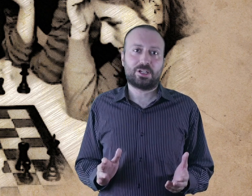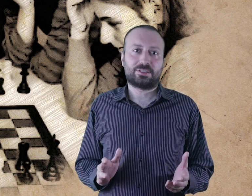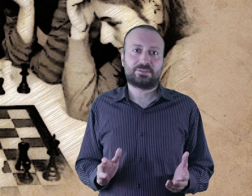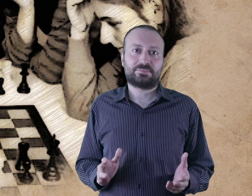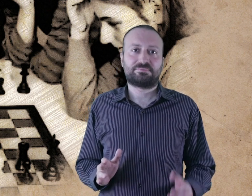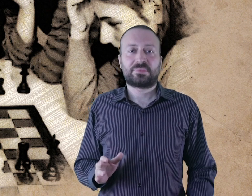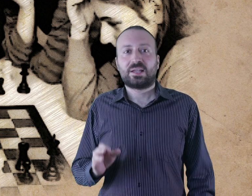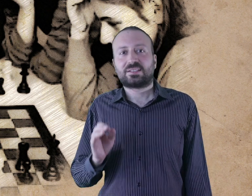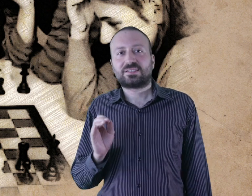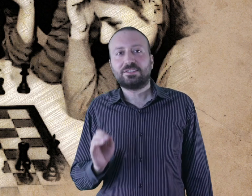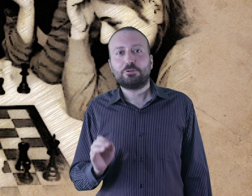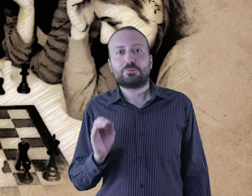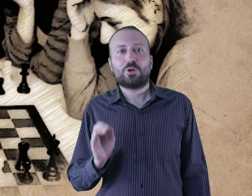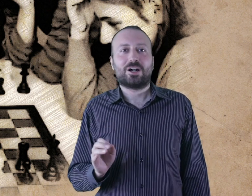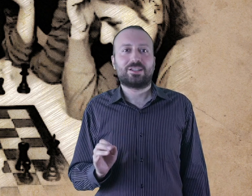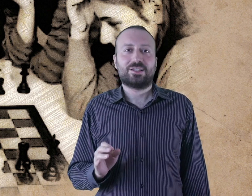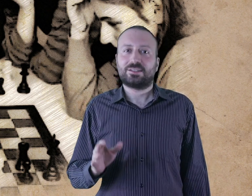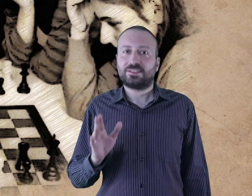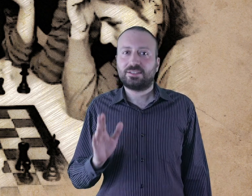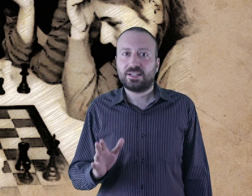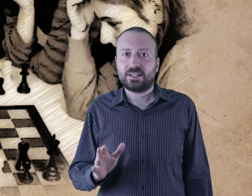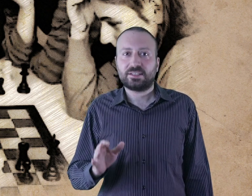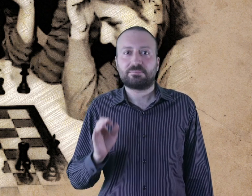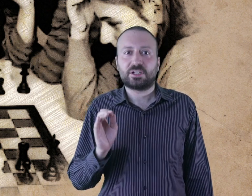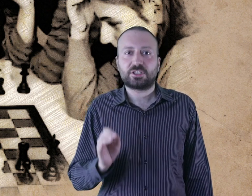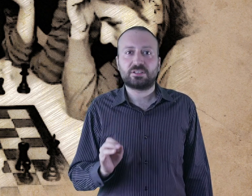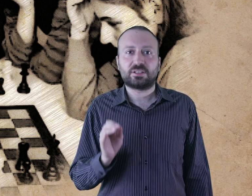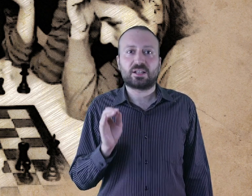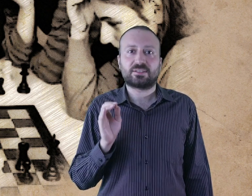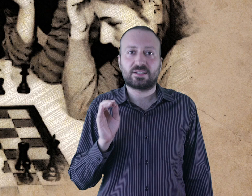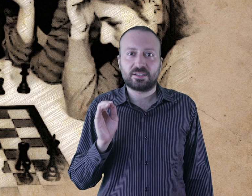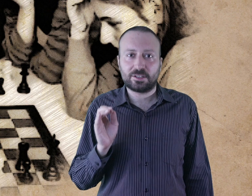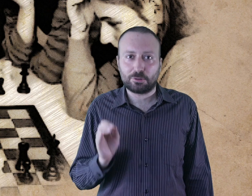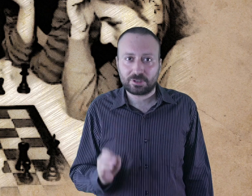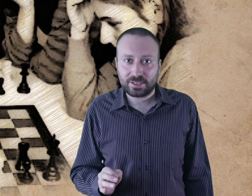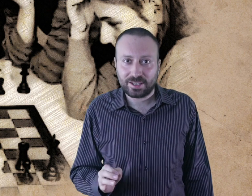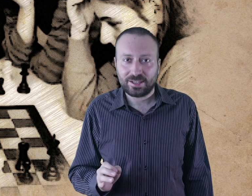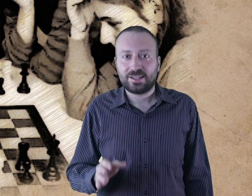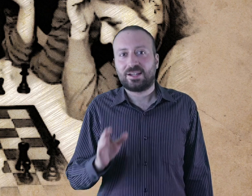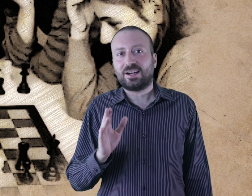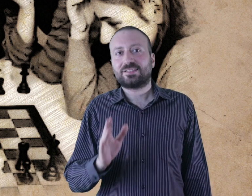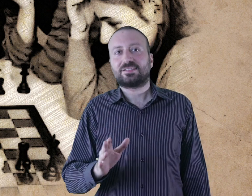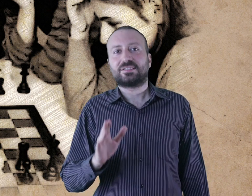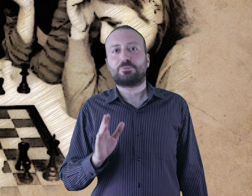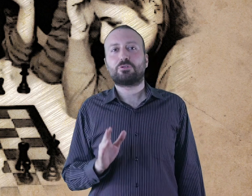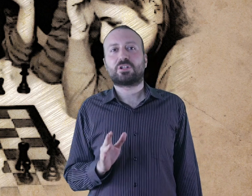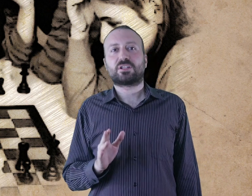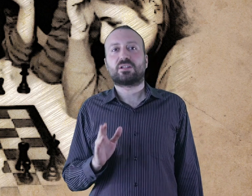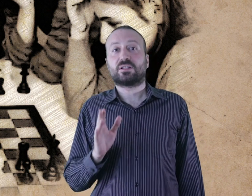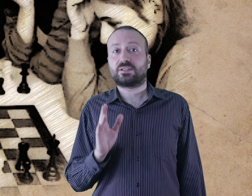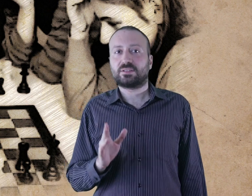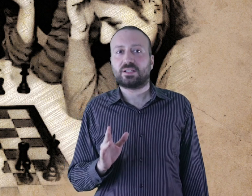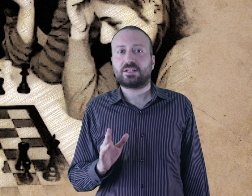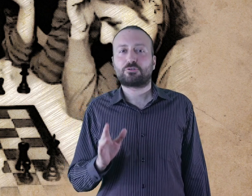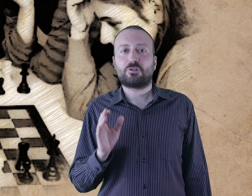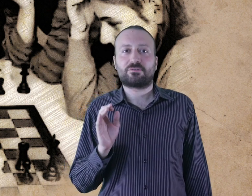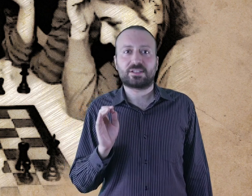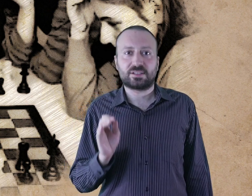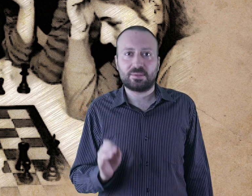yanlarında oldular. Sanıyorum bu aile yetenek, başarının anahtarlarından olsa da aslında